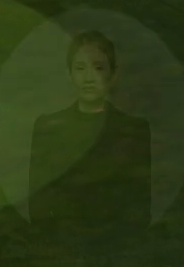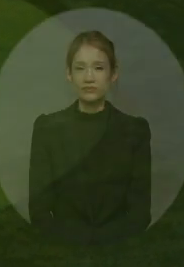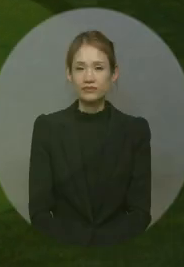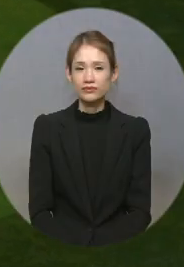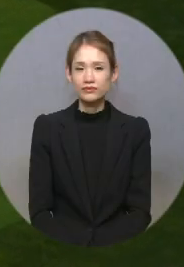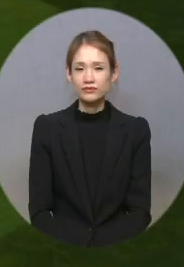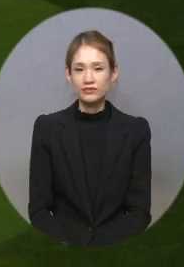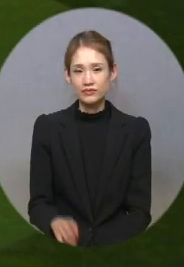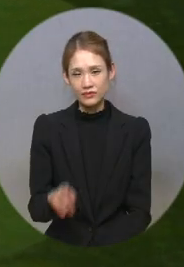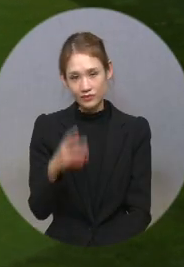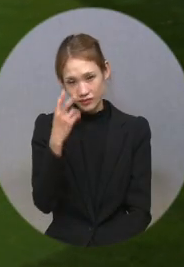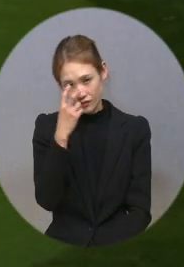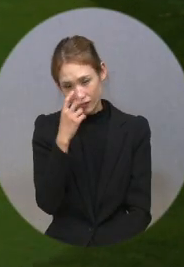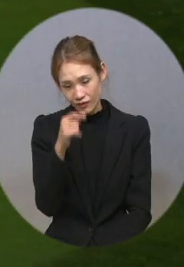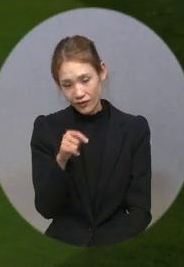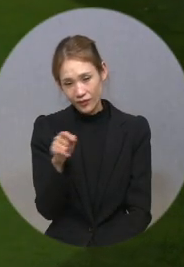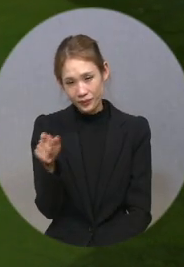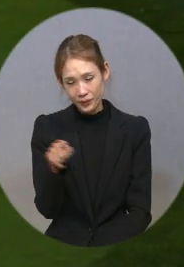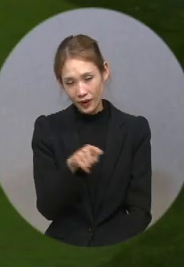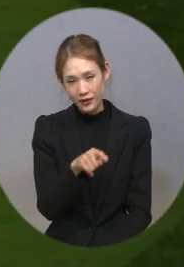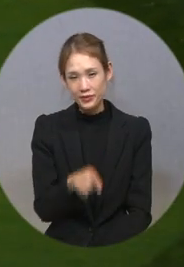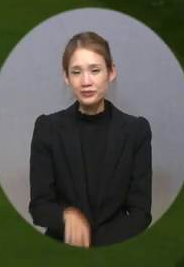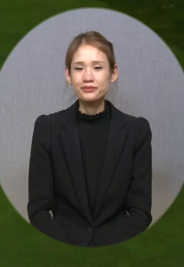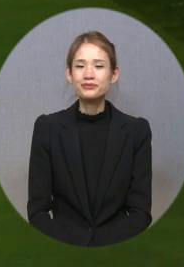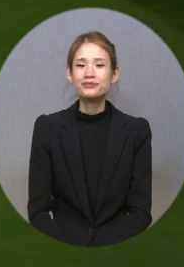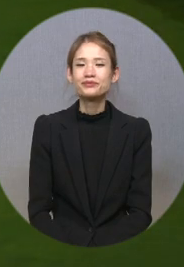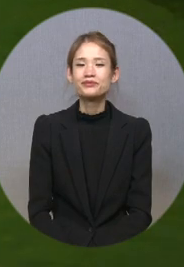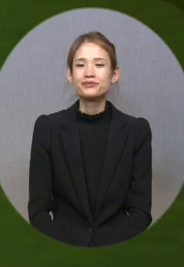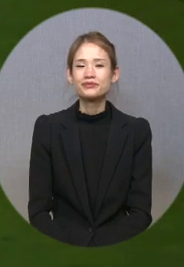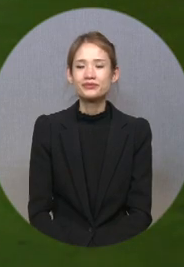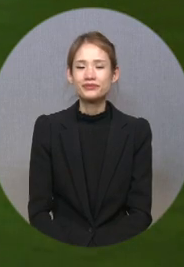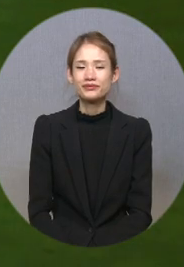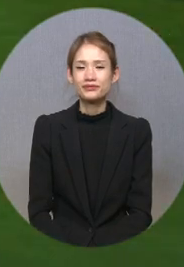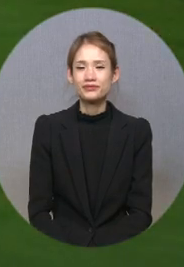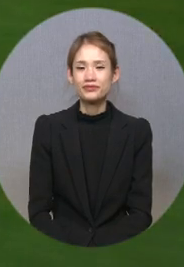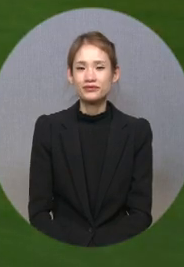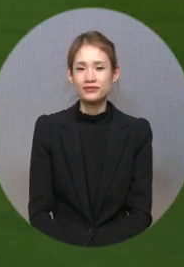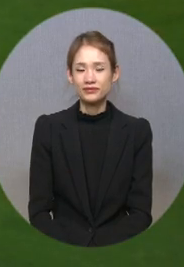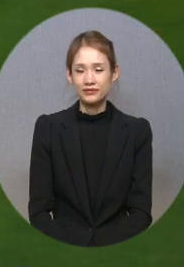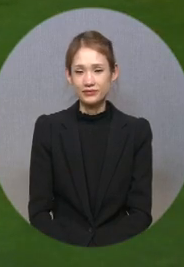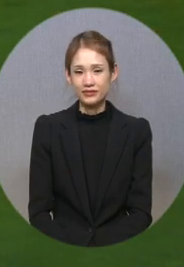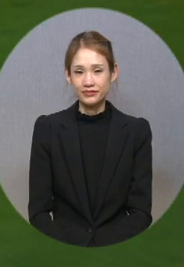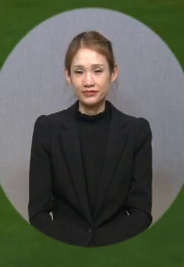완전 감속한다. 응. 엄청 세게 쳤는데.